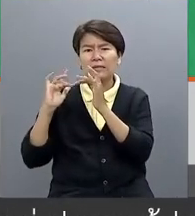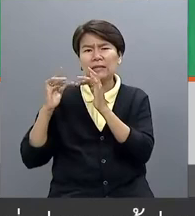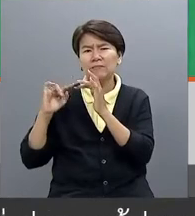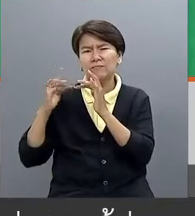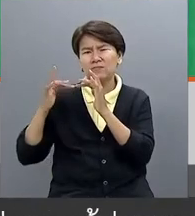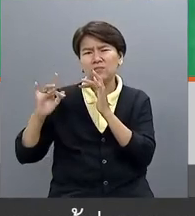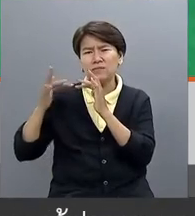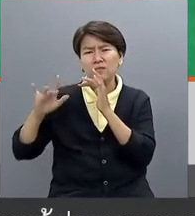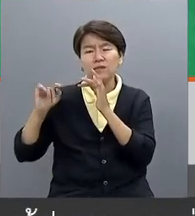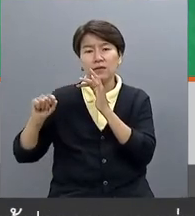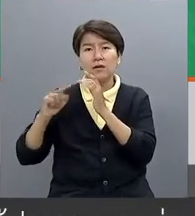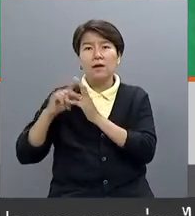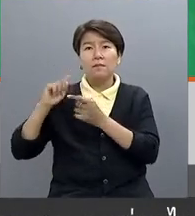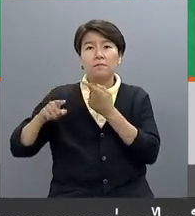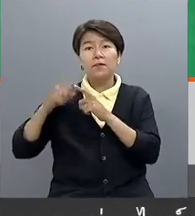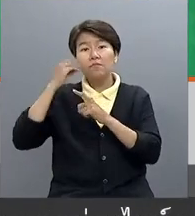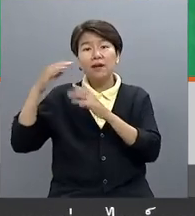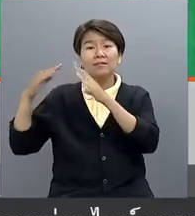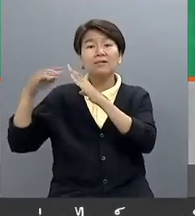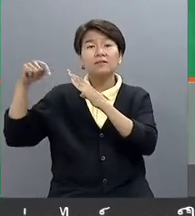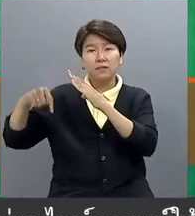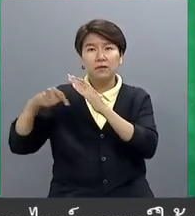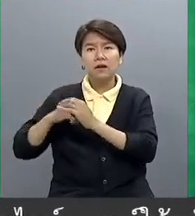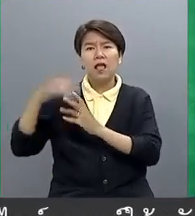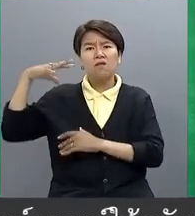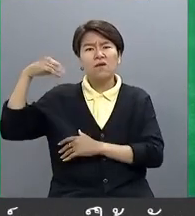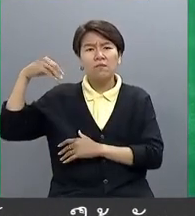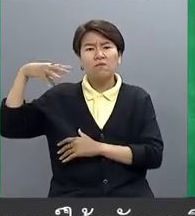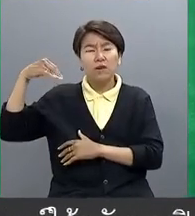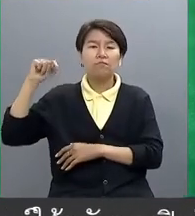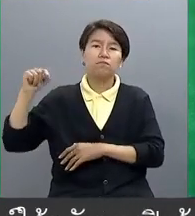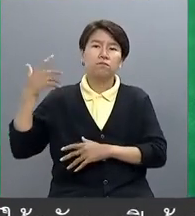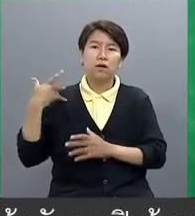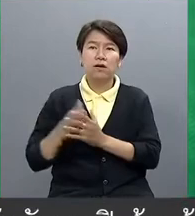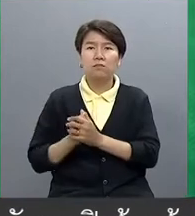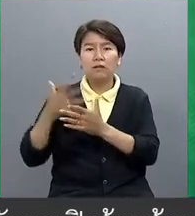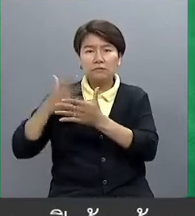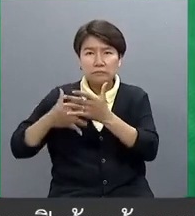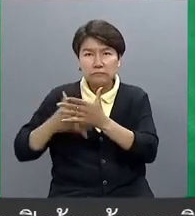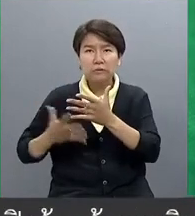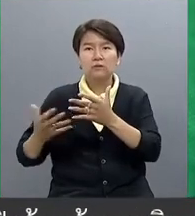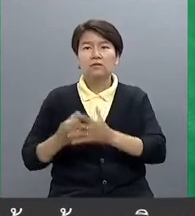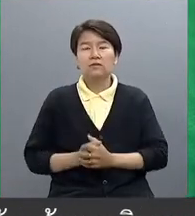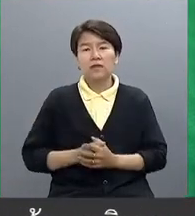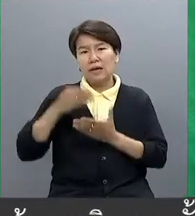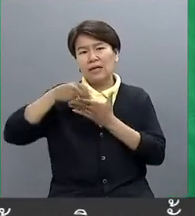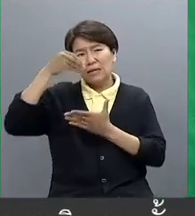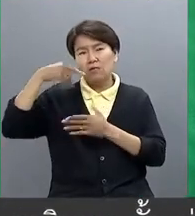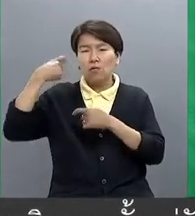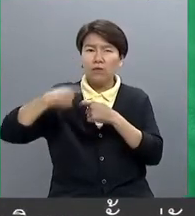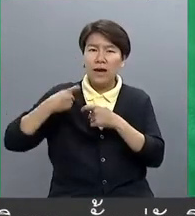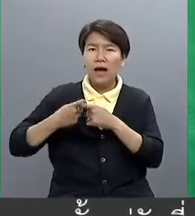องหนูก็คือมีปัญหาเรื่องเกี่ยวกับว่าไฟดับบ่อยแบบเนี้ยค่ะทำให้ไม่ค่อยมีแบตที่จะมาเรียนอย่างเงี้ยค่ะหนูก็เลยคิดว่าถ้าเปิดเรียน